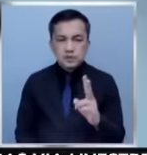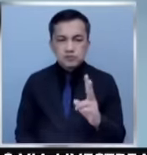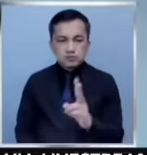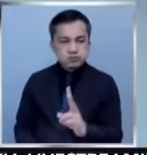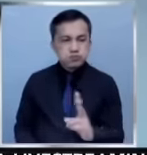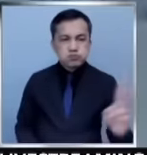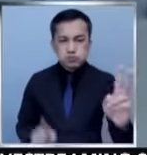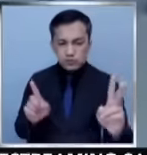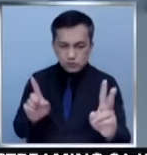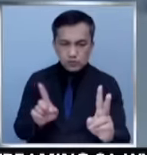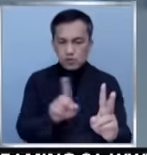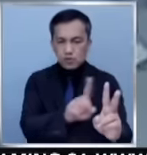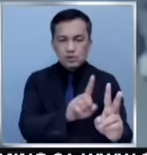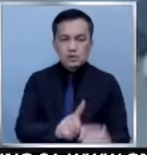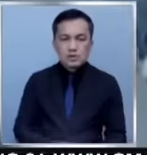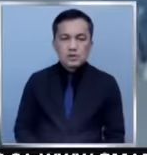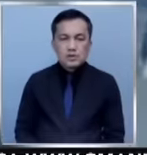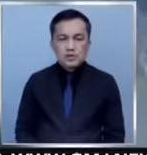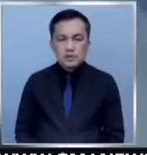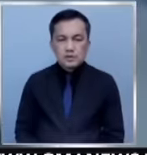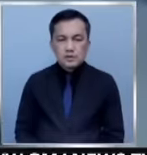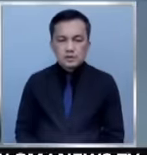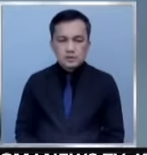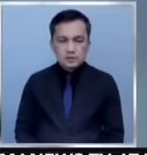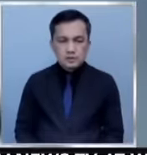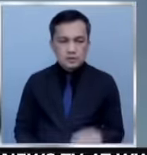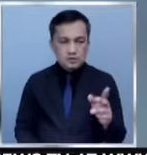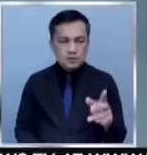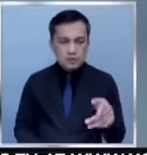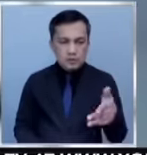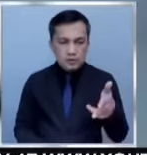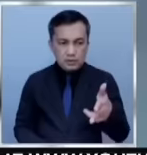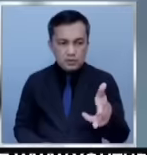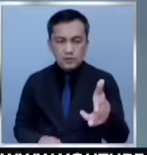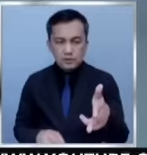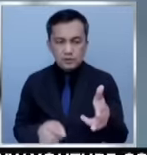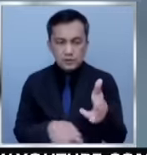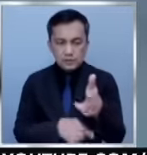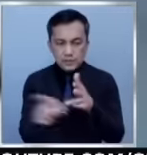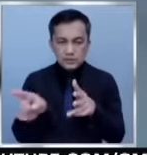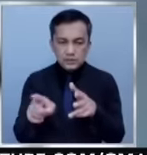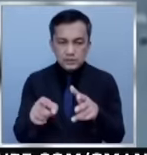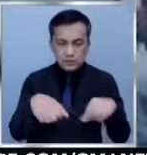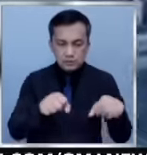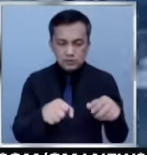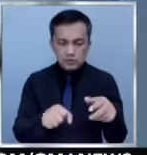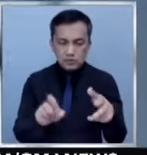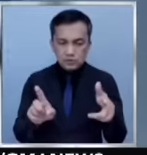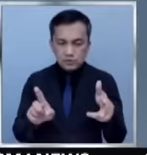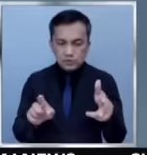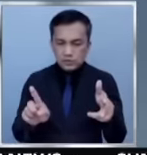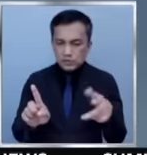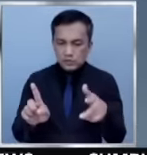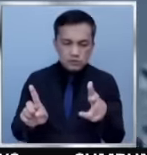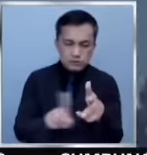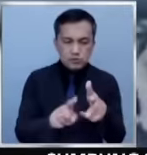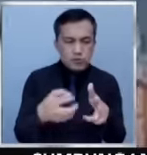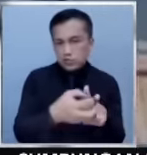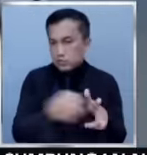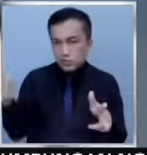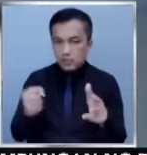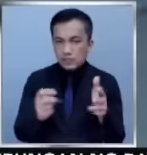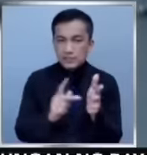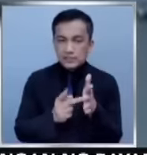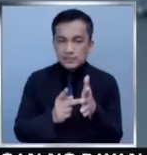lalaki. At nang patakas na raw ang mga ito, sakay ng motorsiklo, hinablot ni Zapata ang susi nito